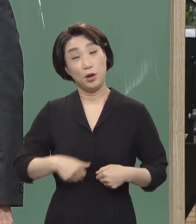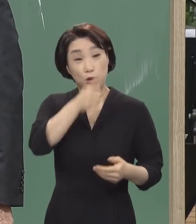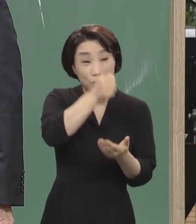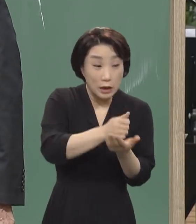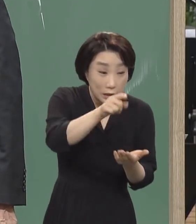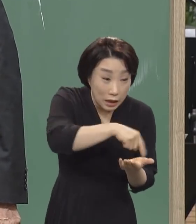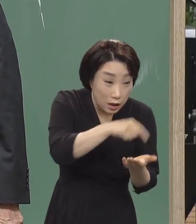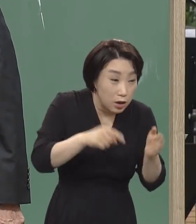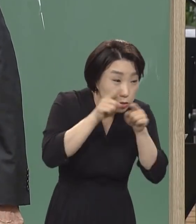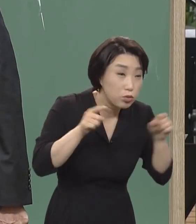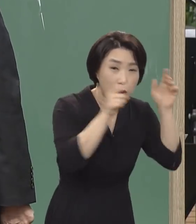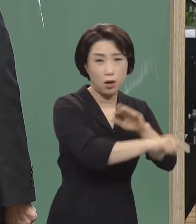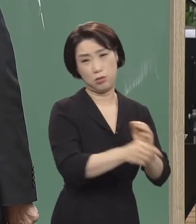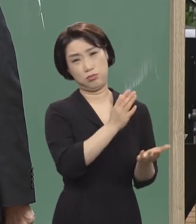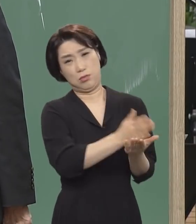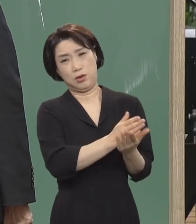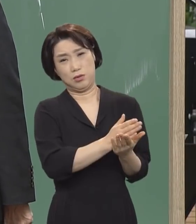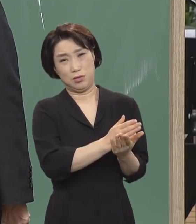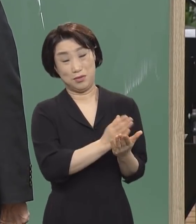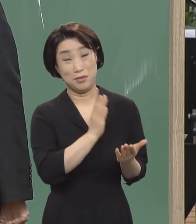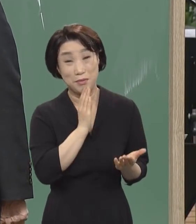죄값으로 지옥 가면 안 돼.